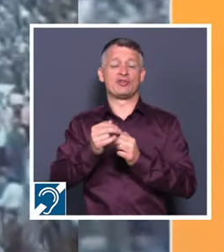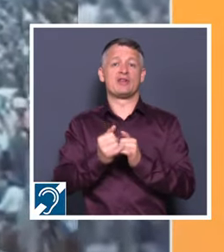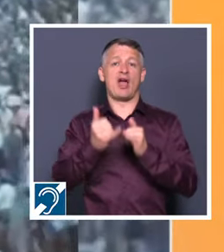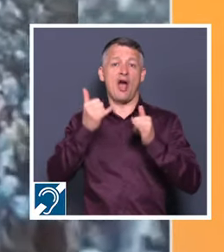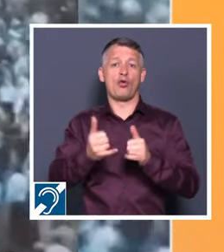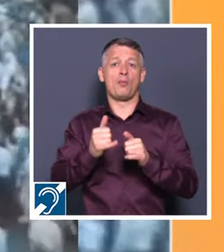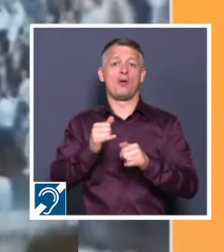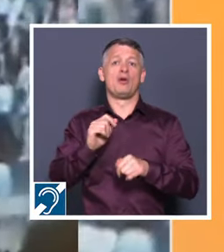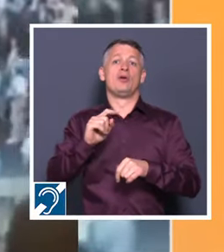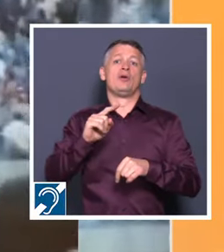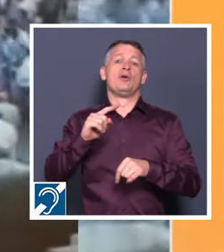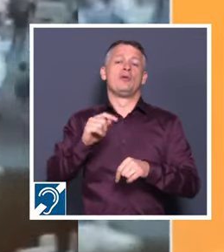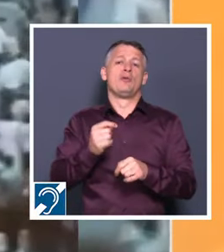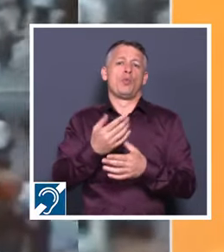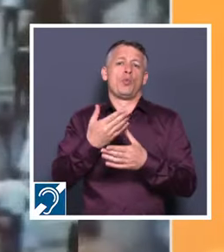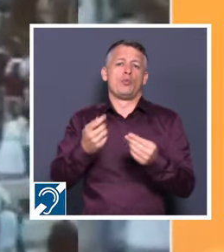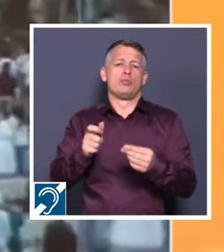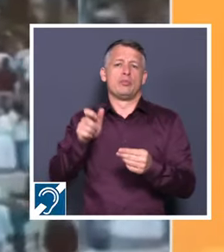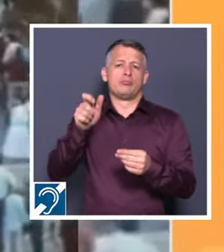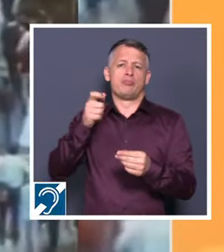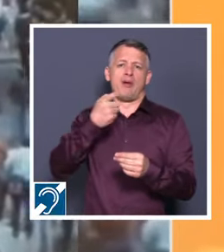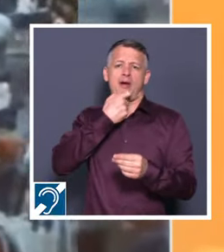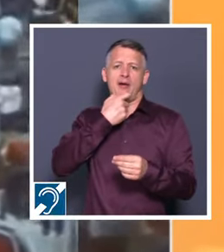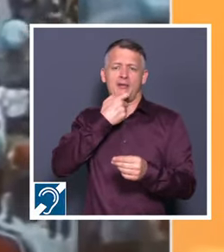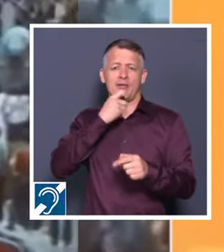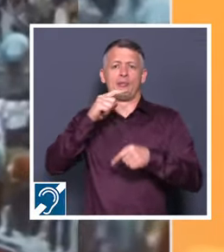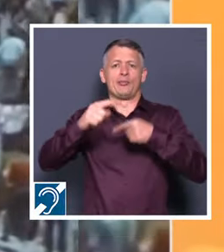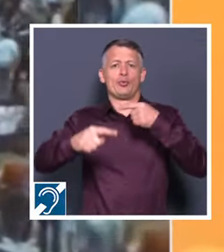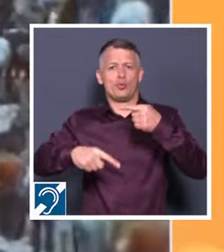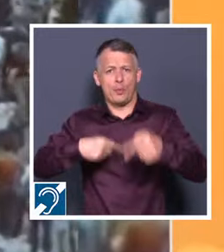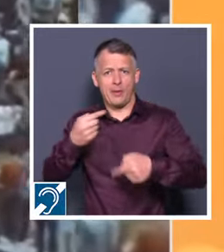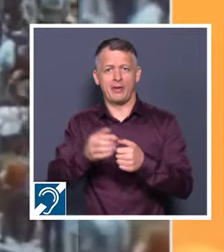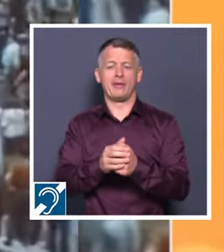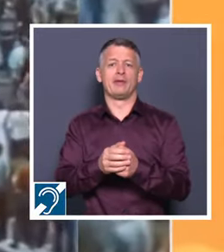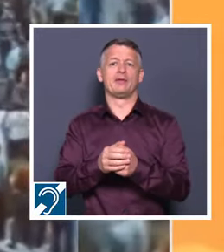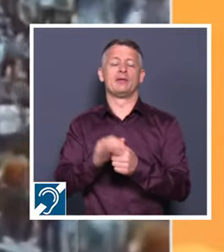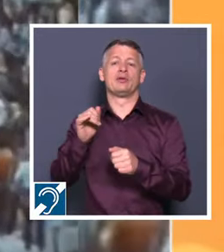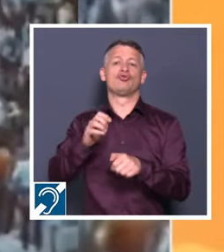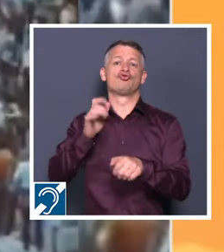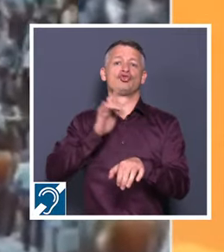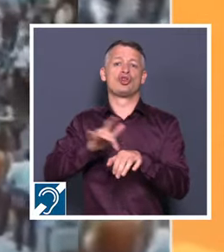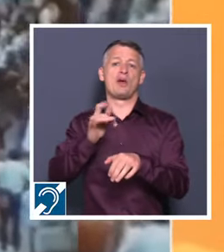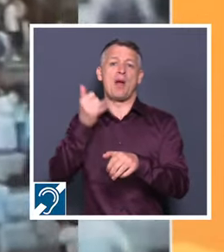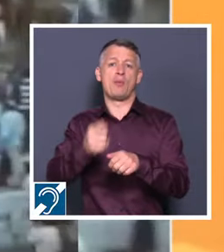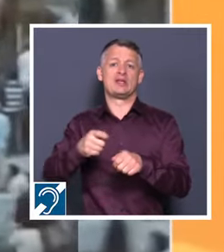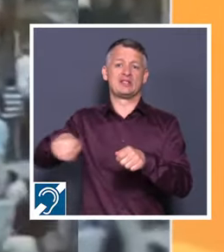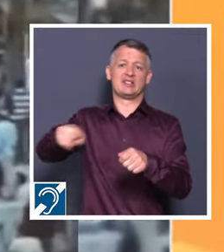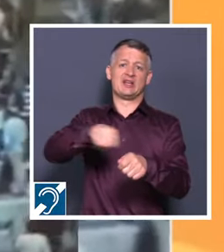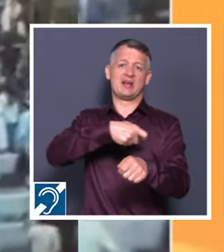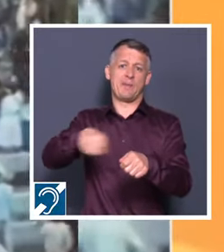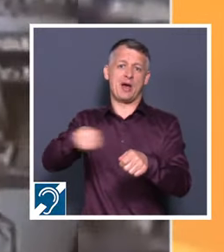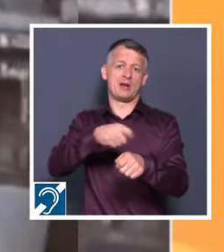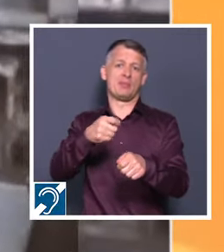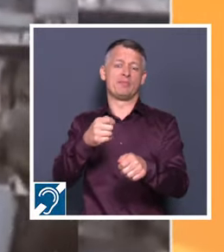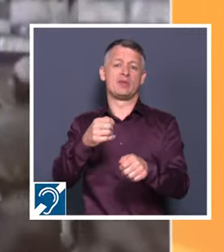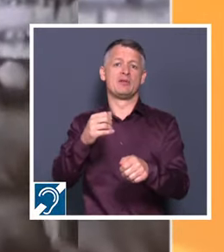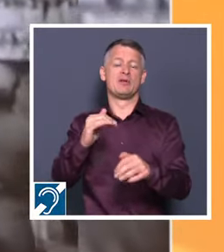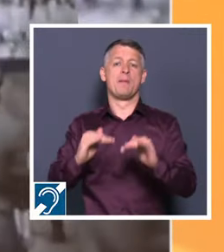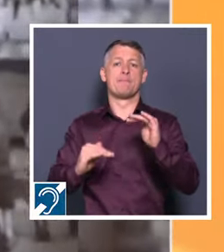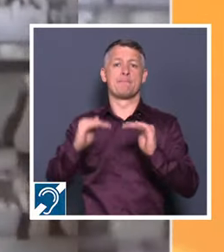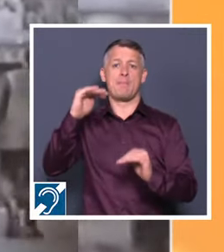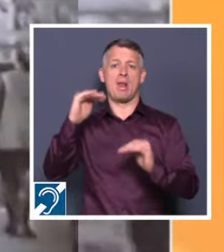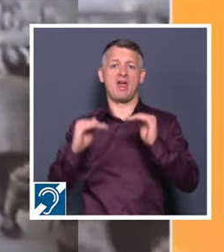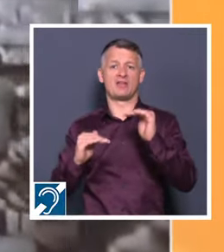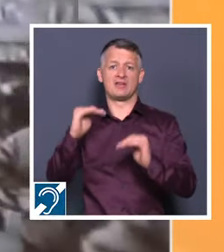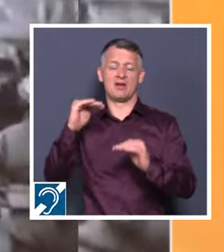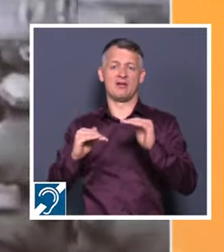generație jumate după evenimente, să încercăm să reparăm balanța dezechilibrată a